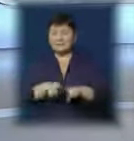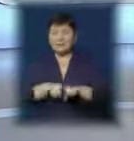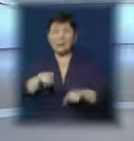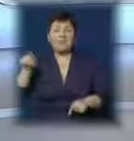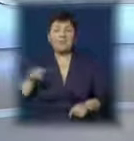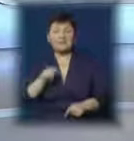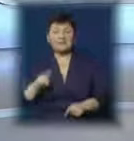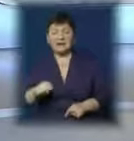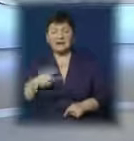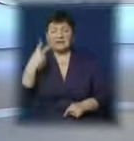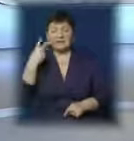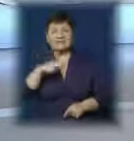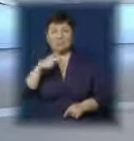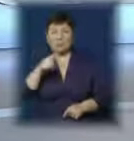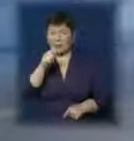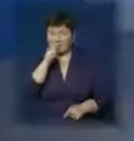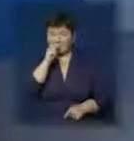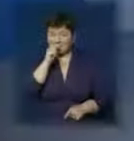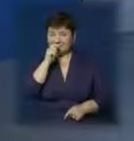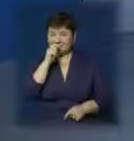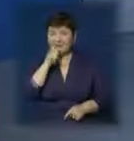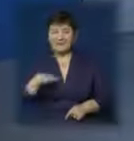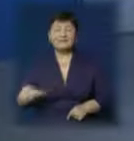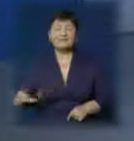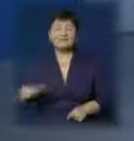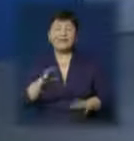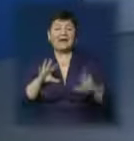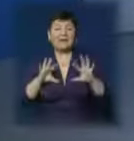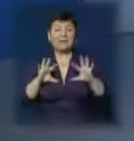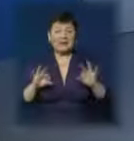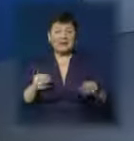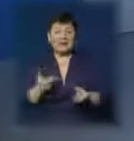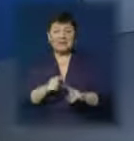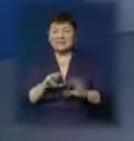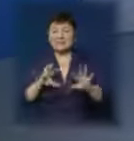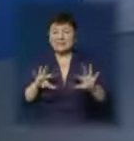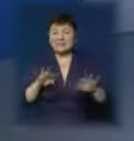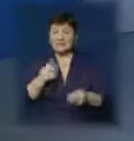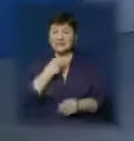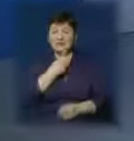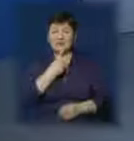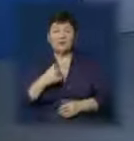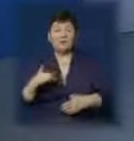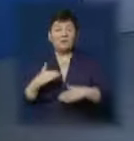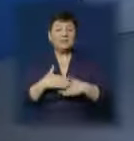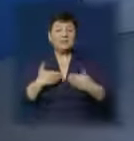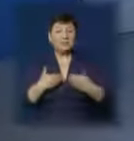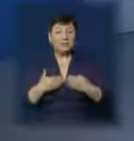Пасху 20 квітня. Наразі це вся інформація. Більше розкажемо та покажемо у вечірньому